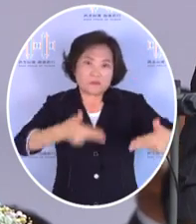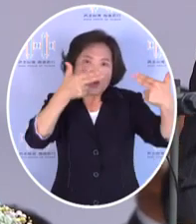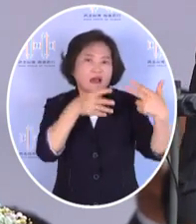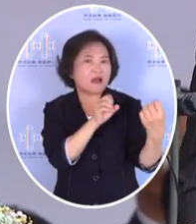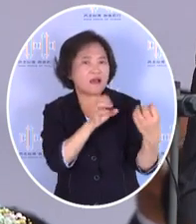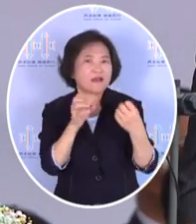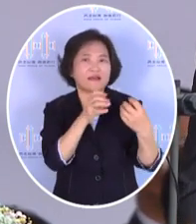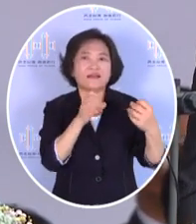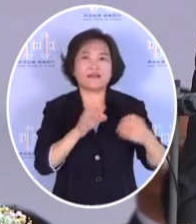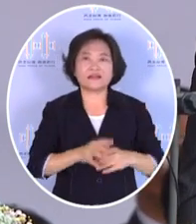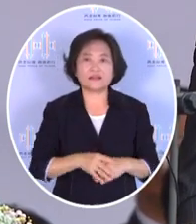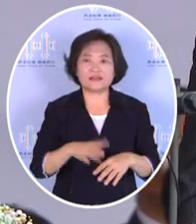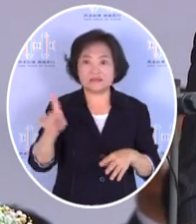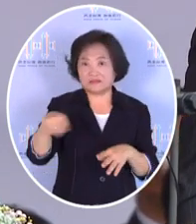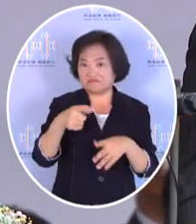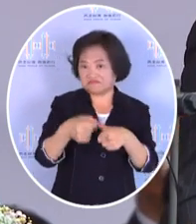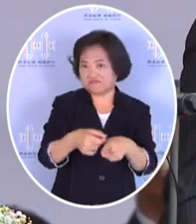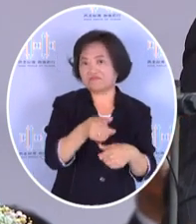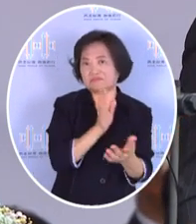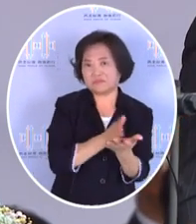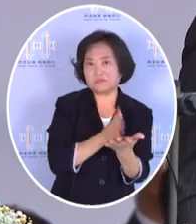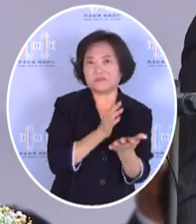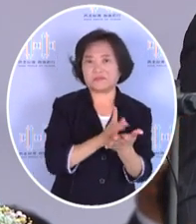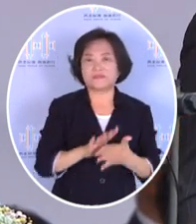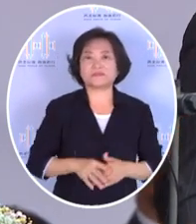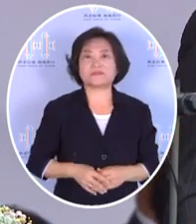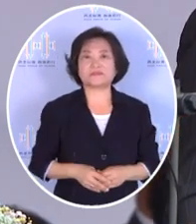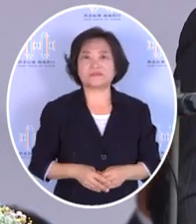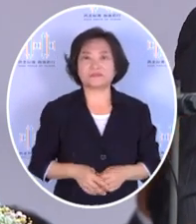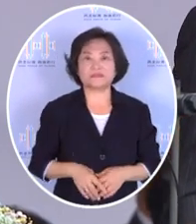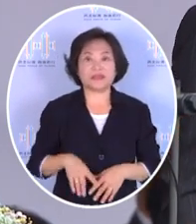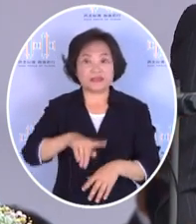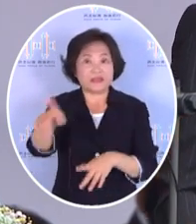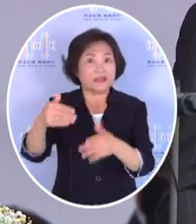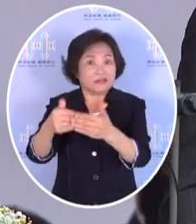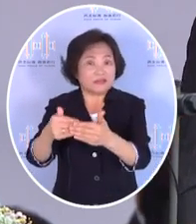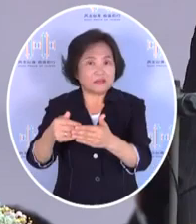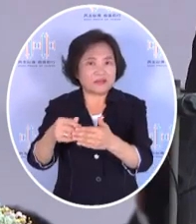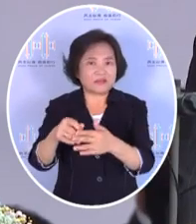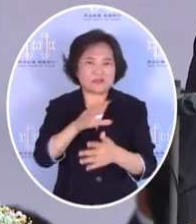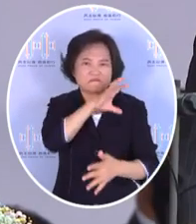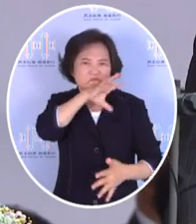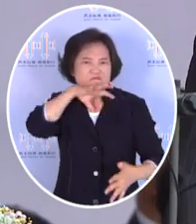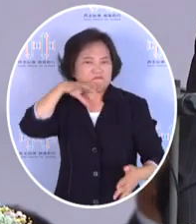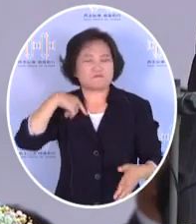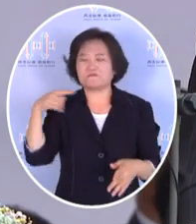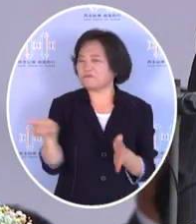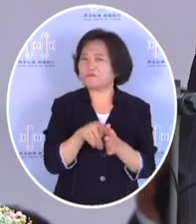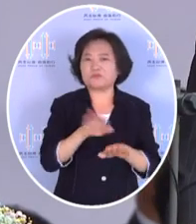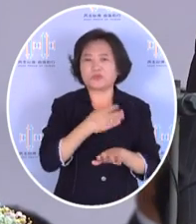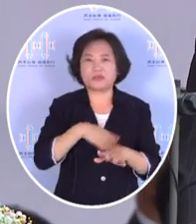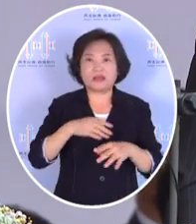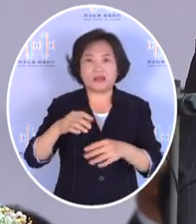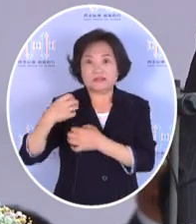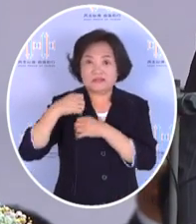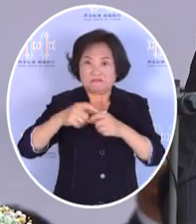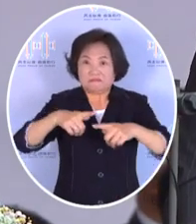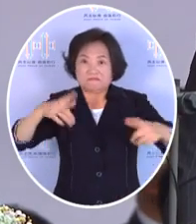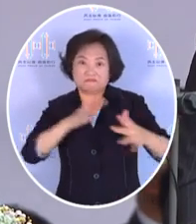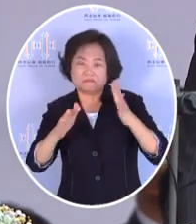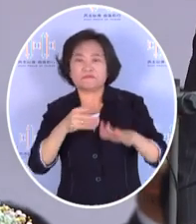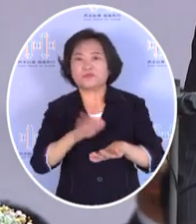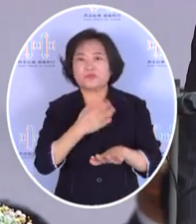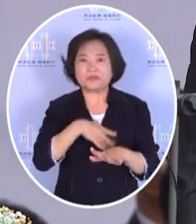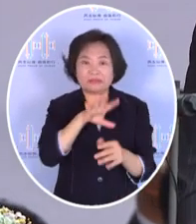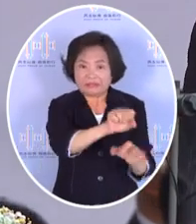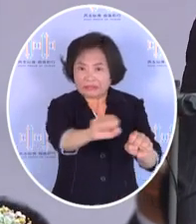中公开表示，中国永远不称霸、不扩张、不谋求势